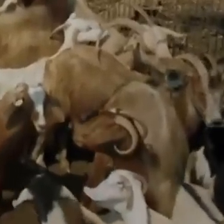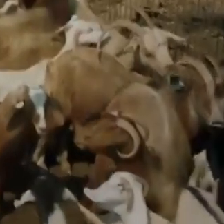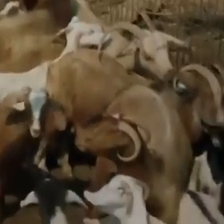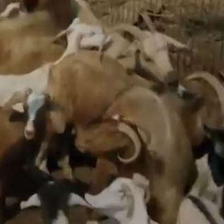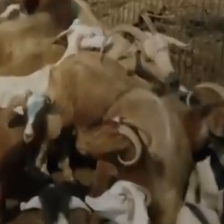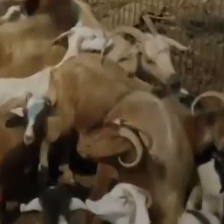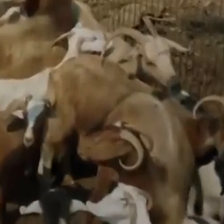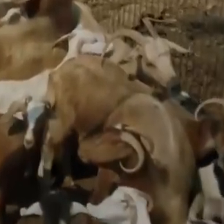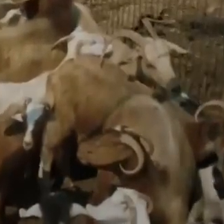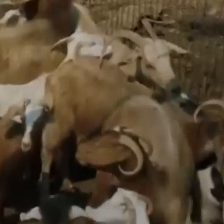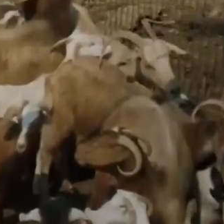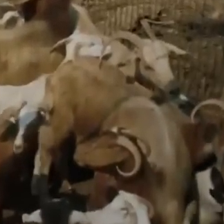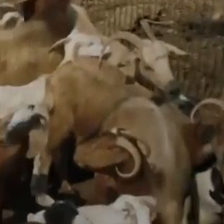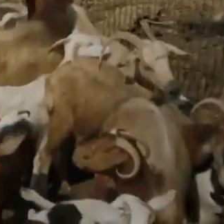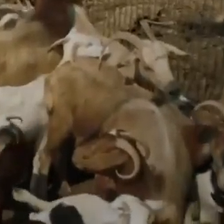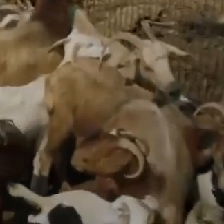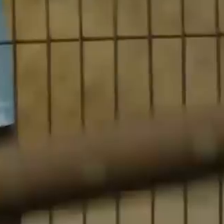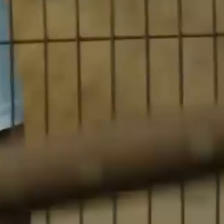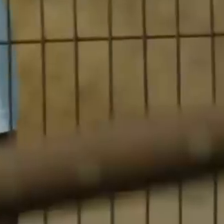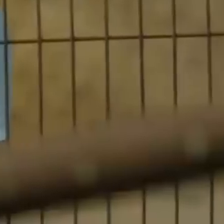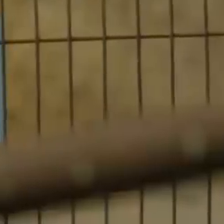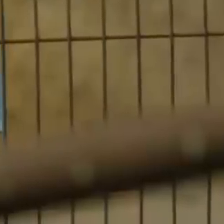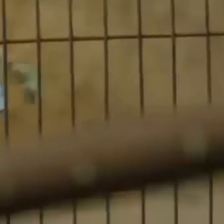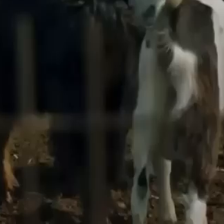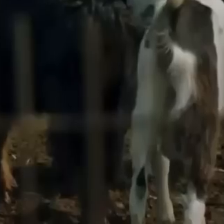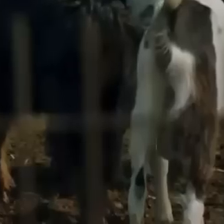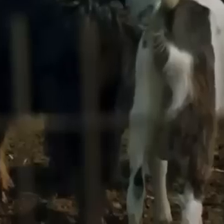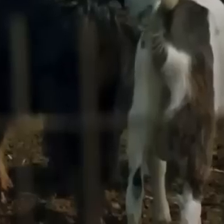vazgeçip geri attı. Bidonu alıp yürüdü.